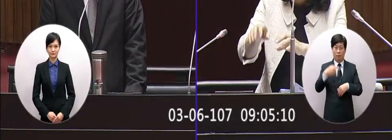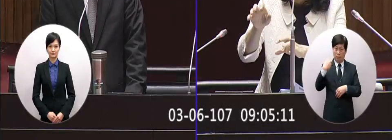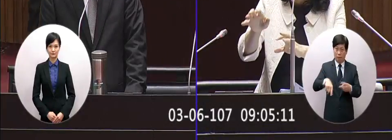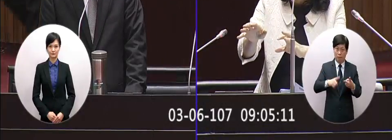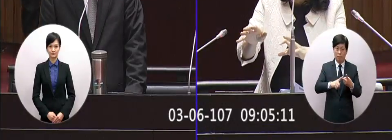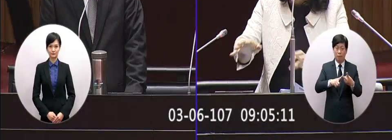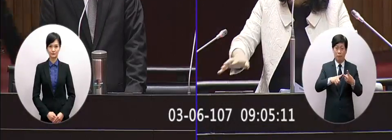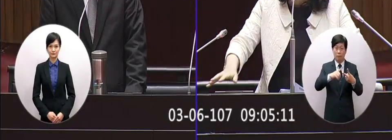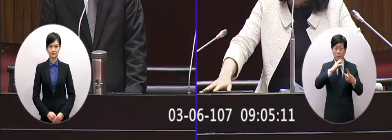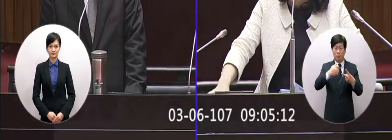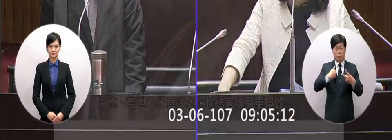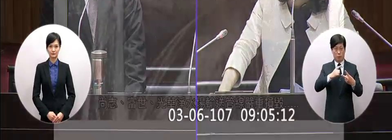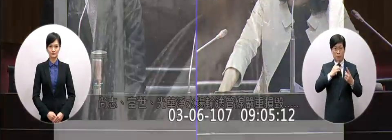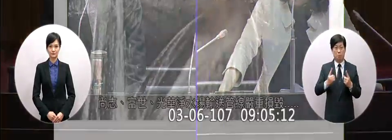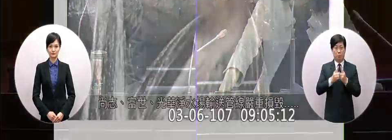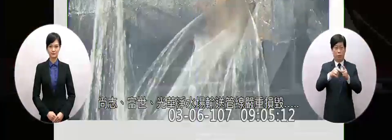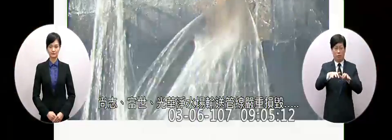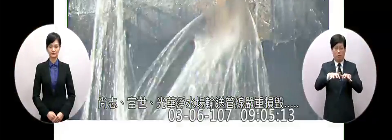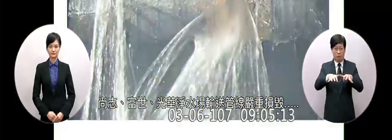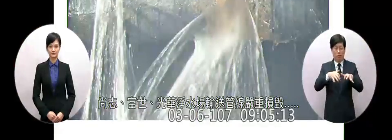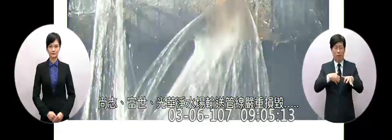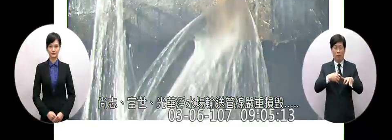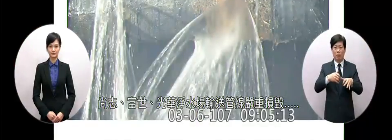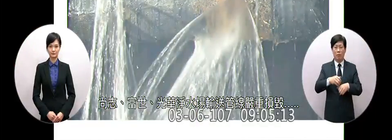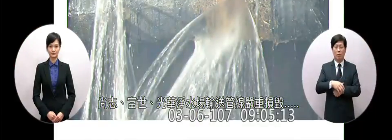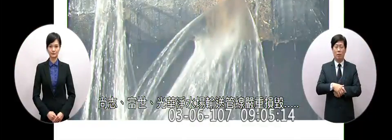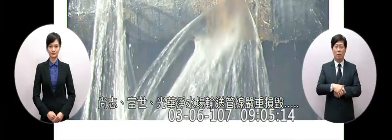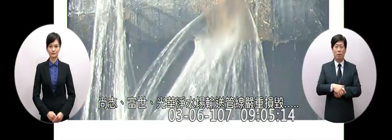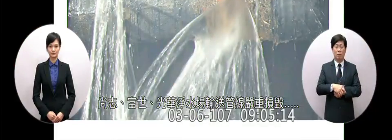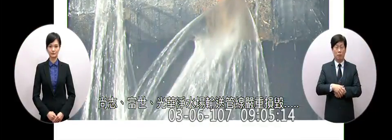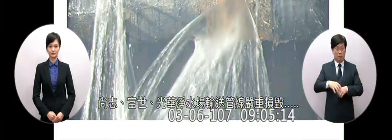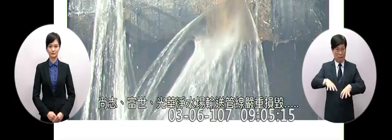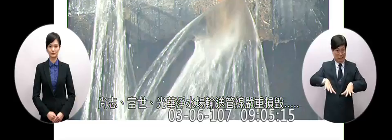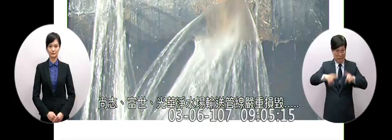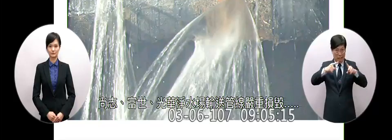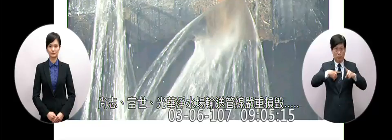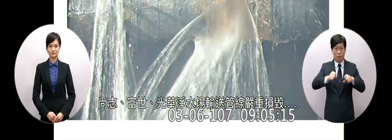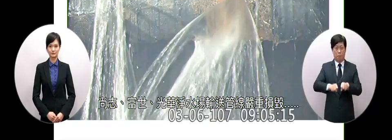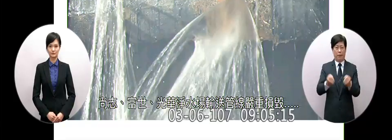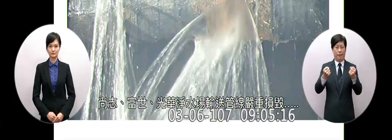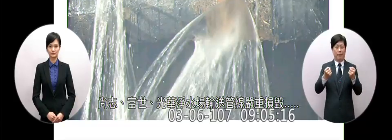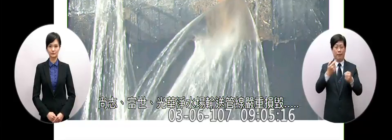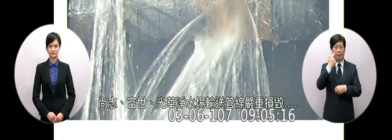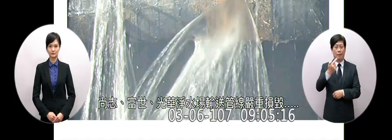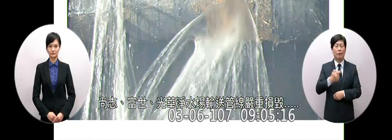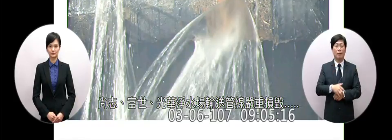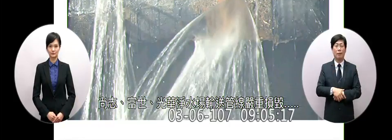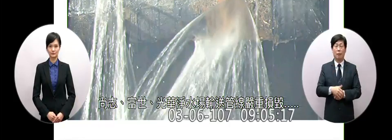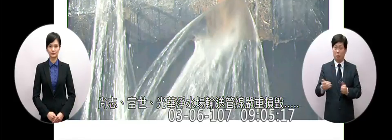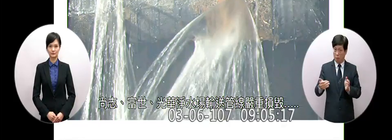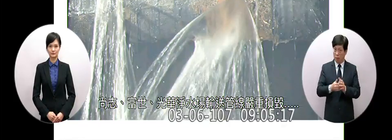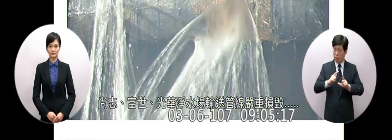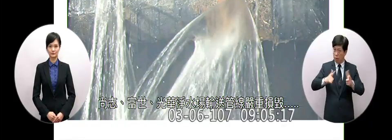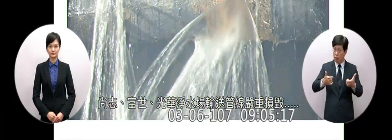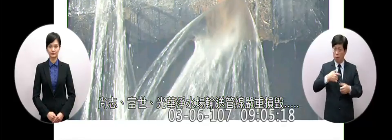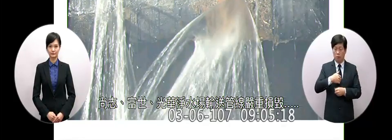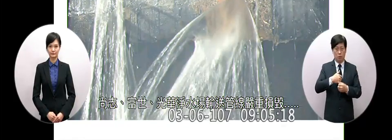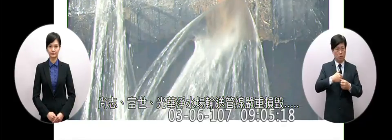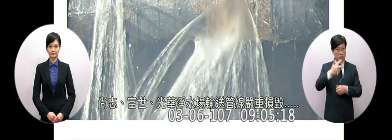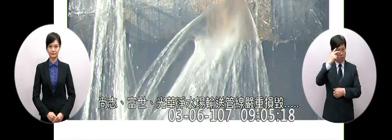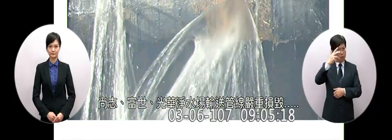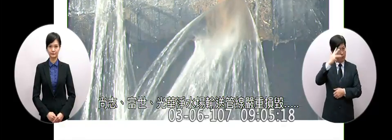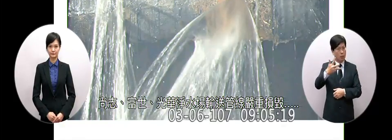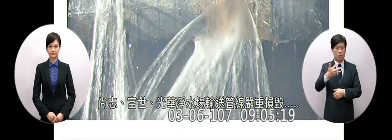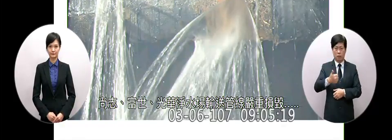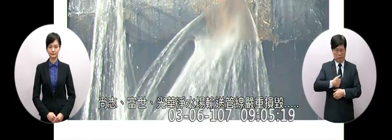还有这个在断层带上，所以我们的这个水管当时就整个大破裂，大破裂以后将近有7到8天